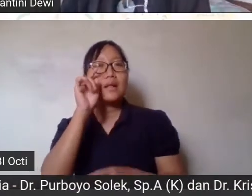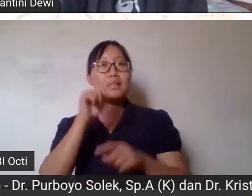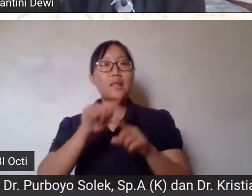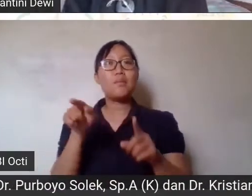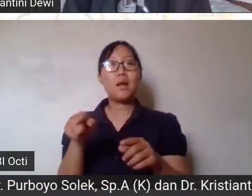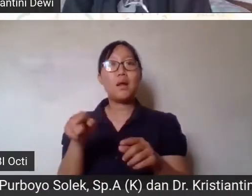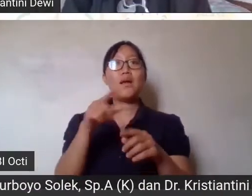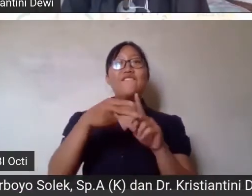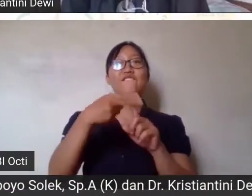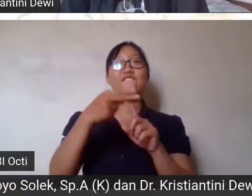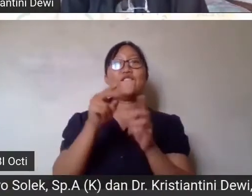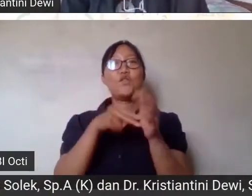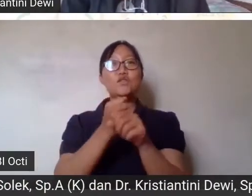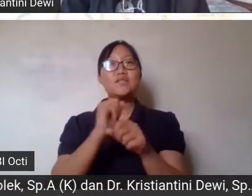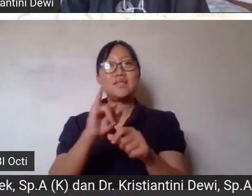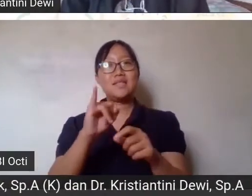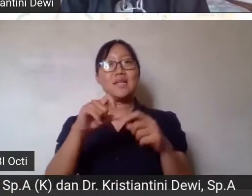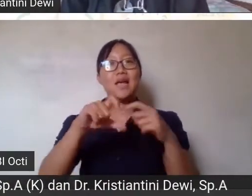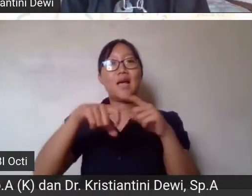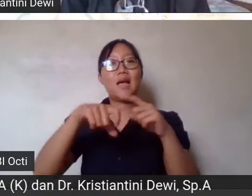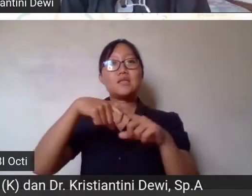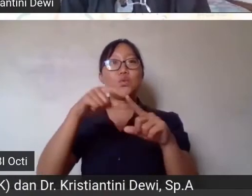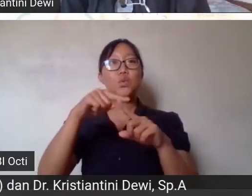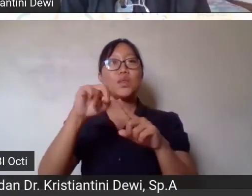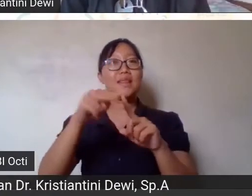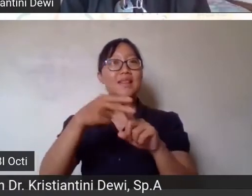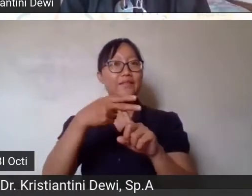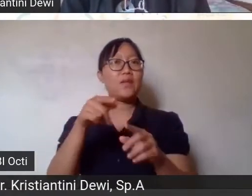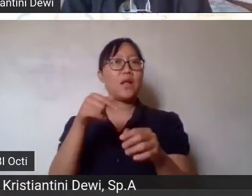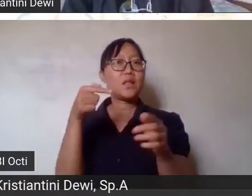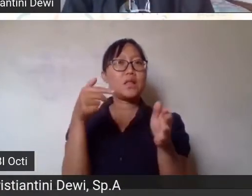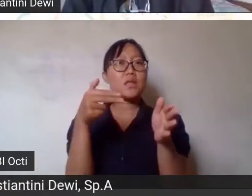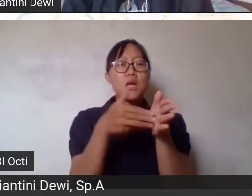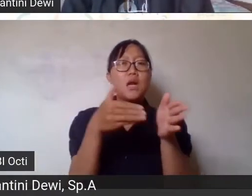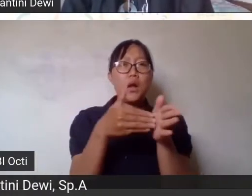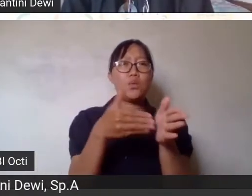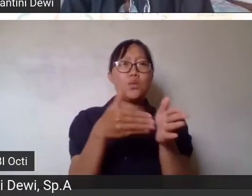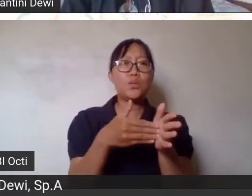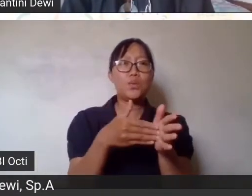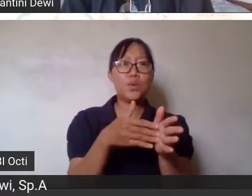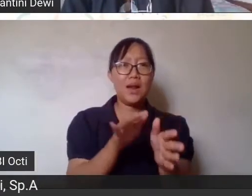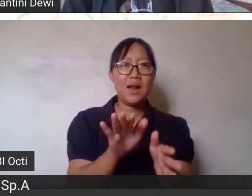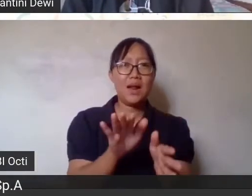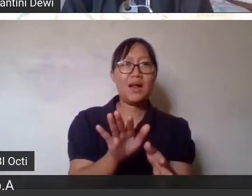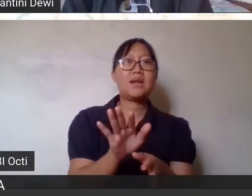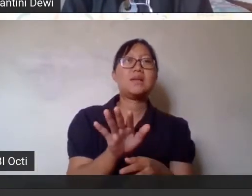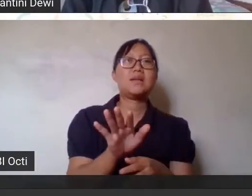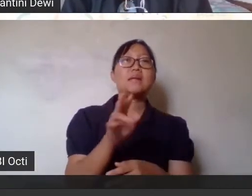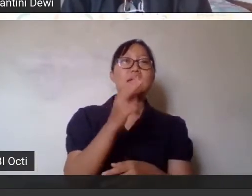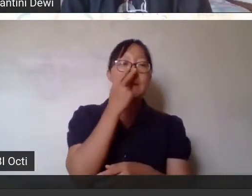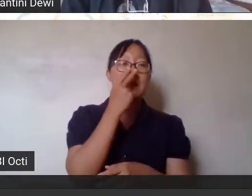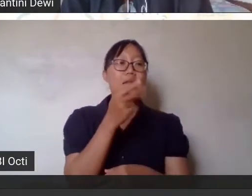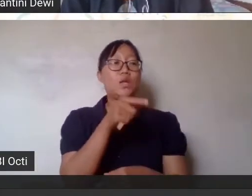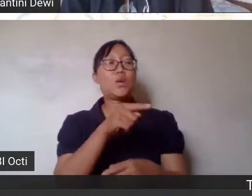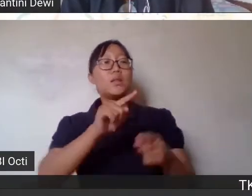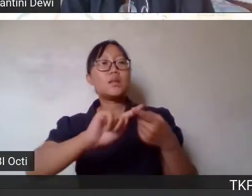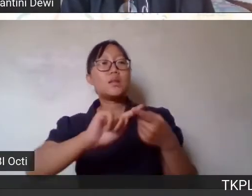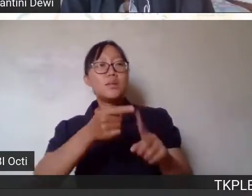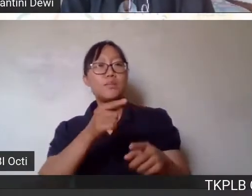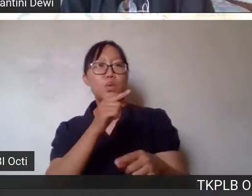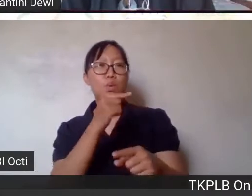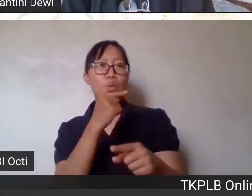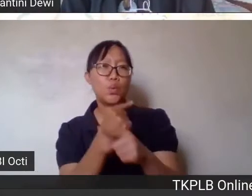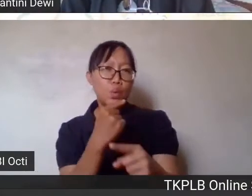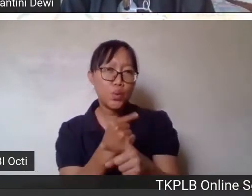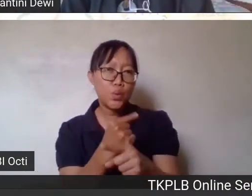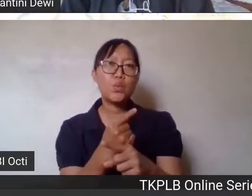juga dilihatnya oleh misalnya teman-teman guru, teman-teman medis ini ya. Sehingga jadi